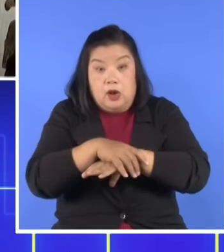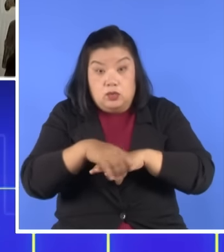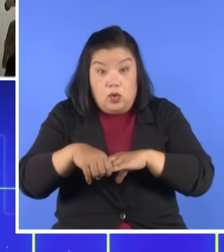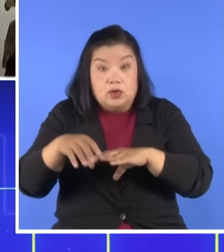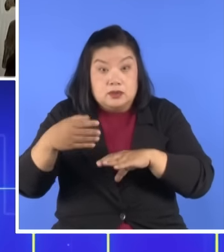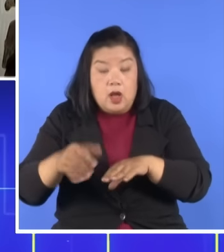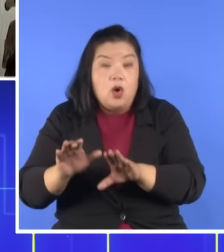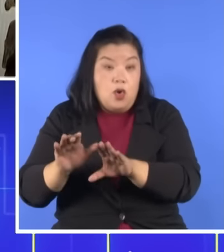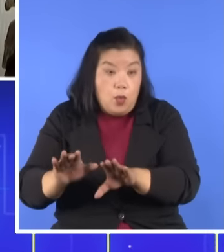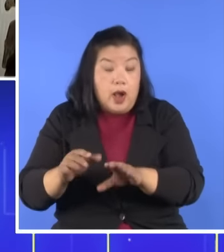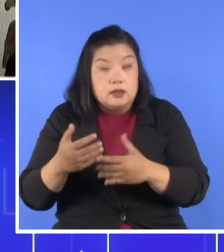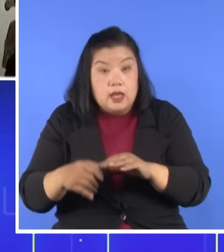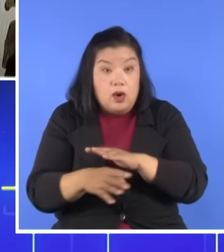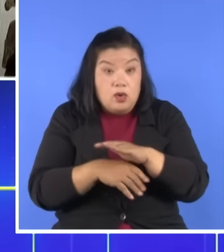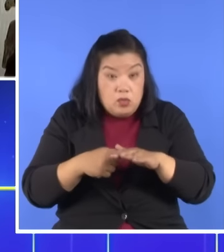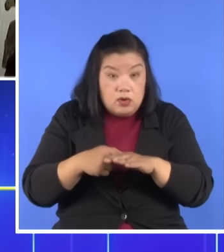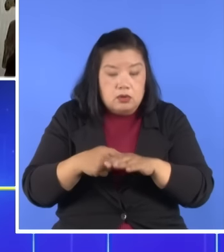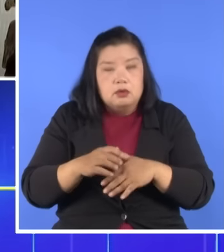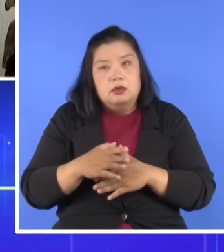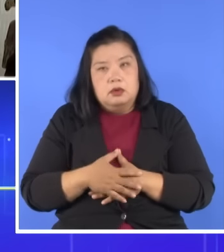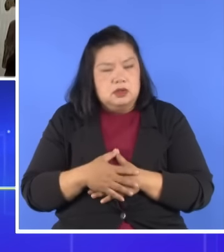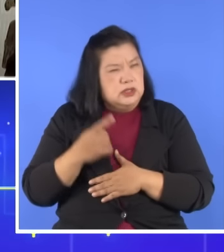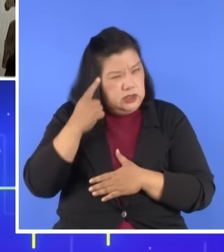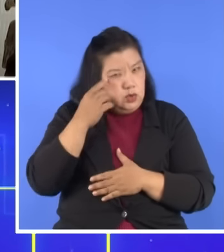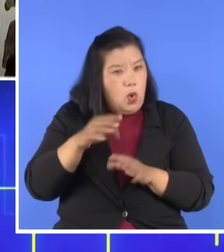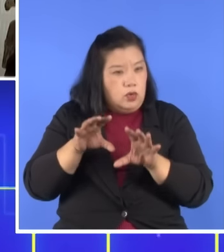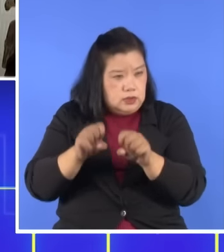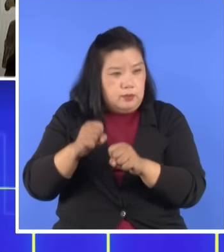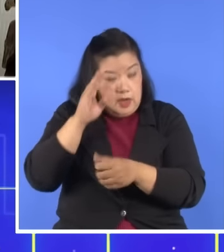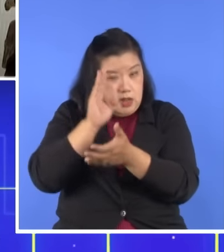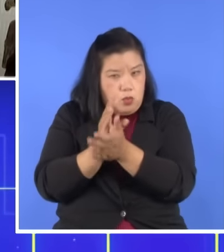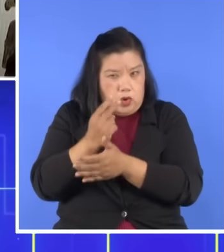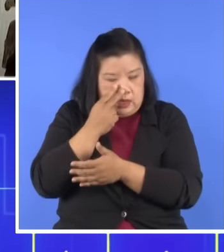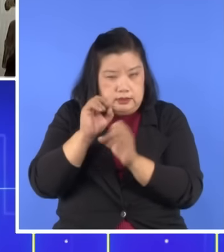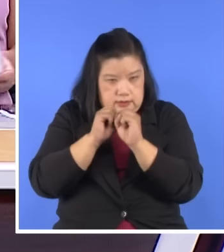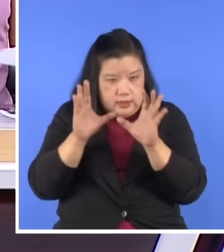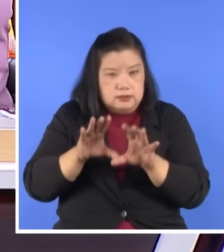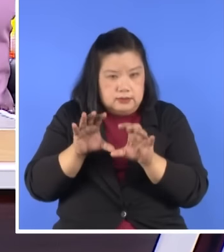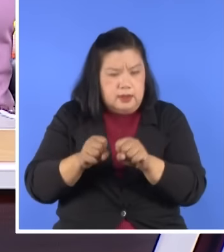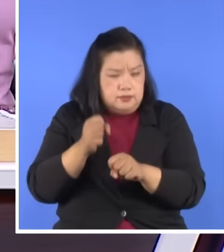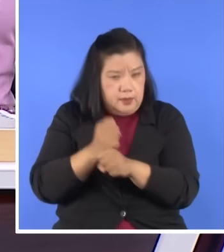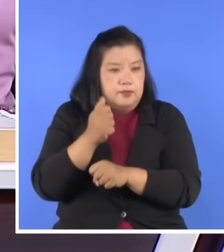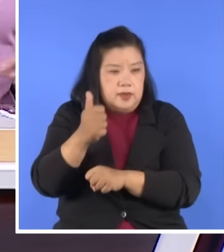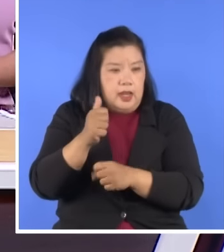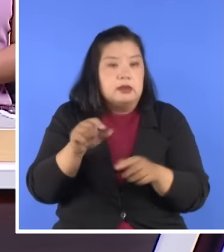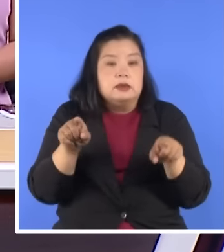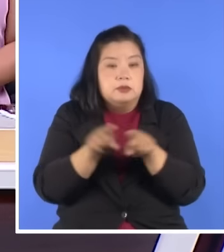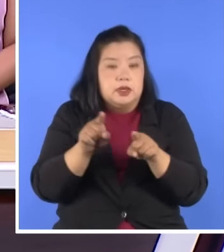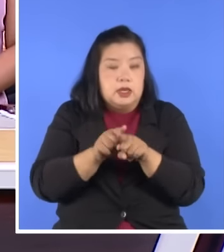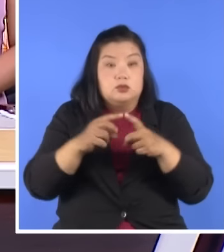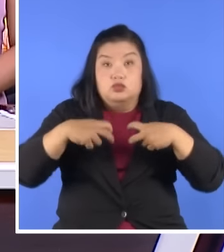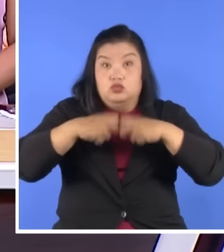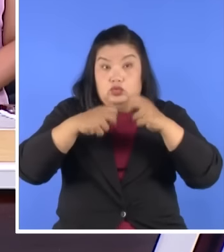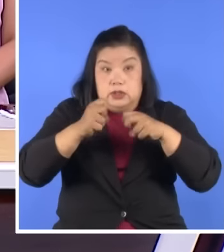ไม่ได้โยเดี๋ยวเก็จับได้ไม่เหลือหรอกอ่าถ้าตำรวจเอาจริงนะอย่างเช่นข่าวนี้เหมือนกันที่สังขสุรินทร์เนี่ยนะครับไปขโมยเหมือน